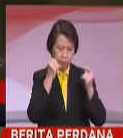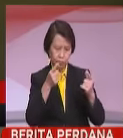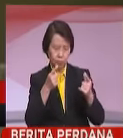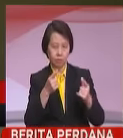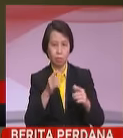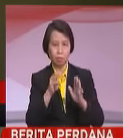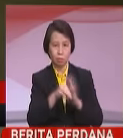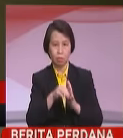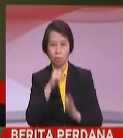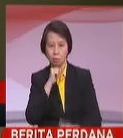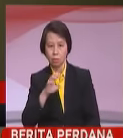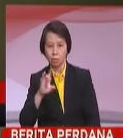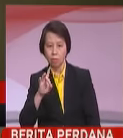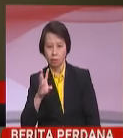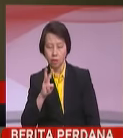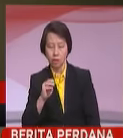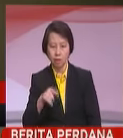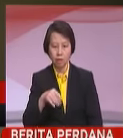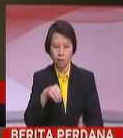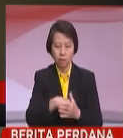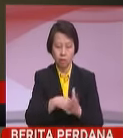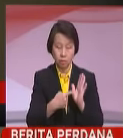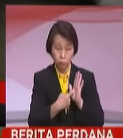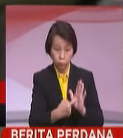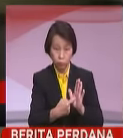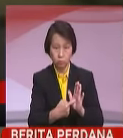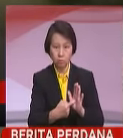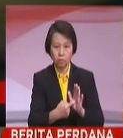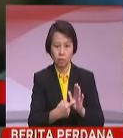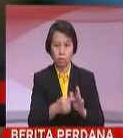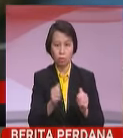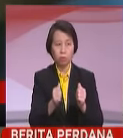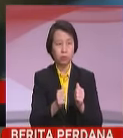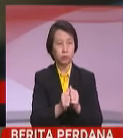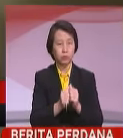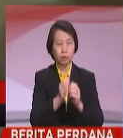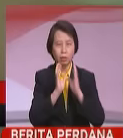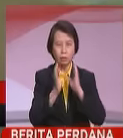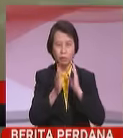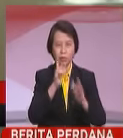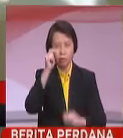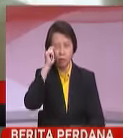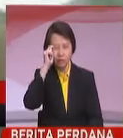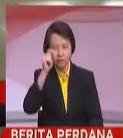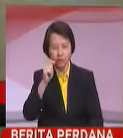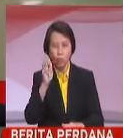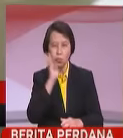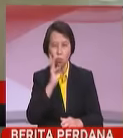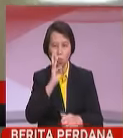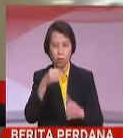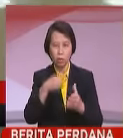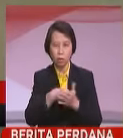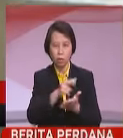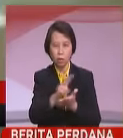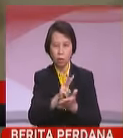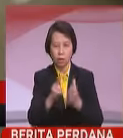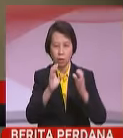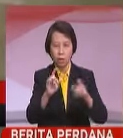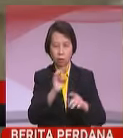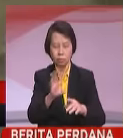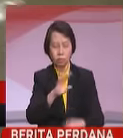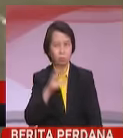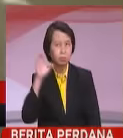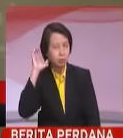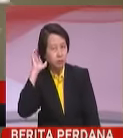Nenek G87 di Twitter mencuit hati netizen kerana dialek Terengganu digunakan wanita di dalam video itu jarang sekali